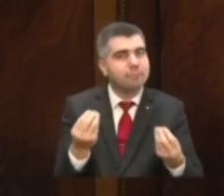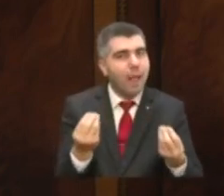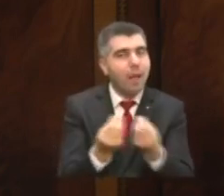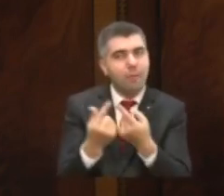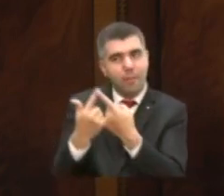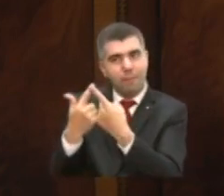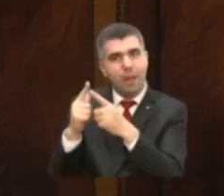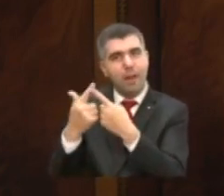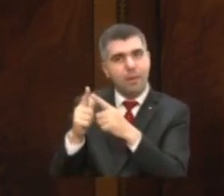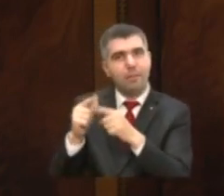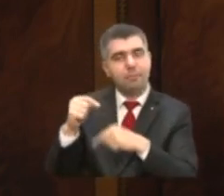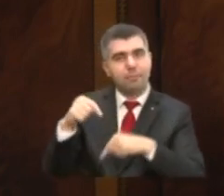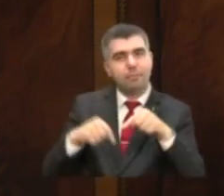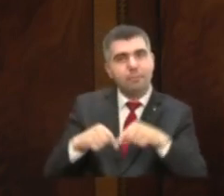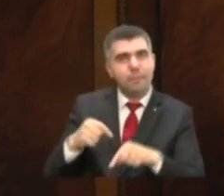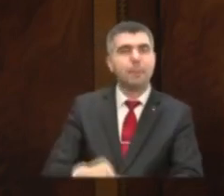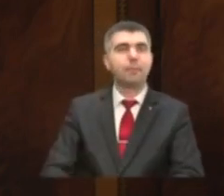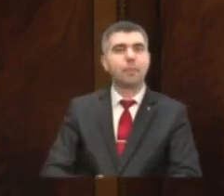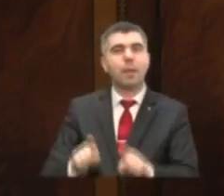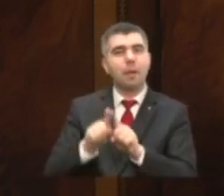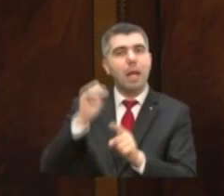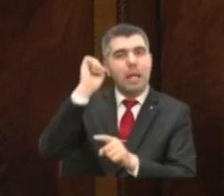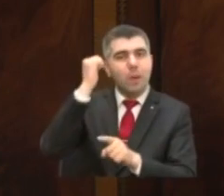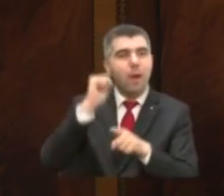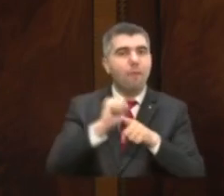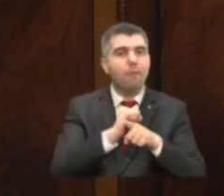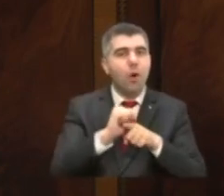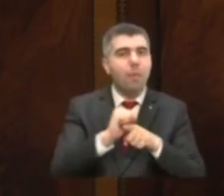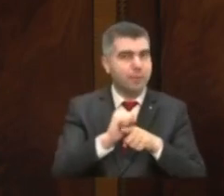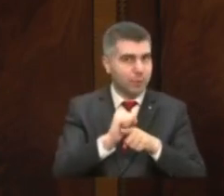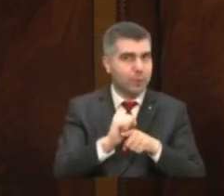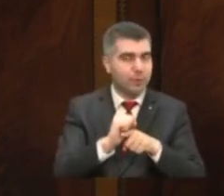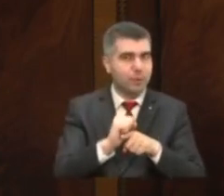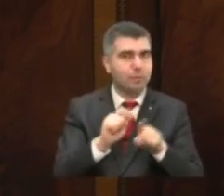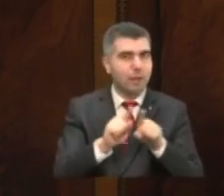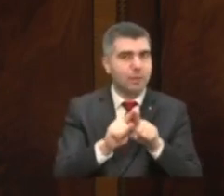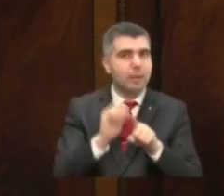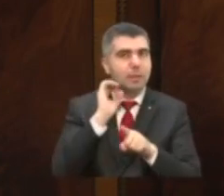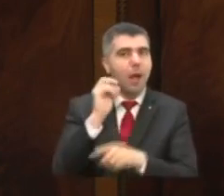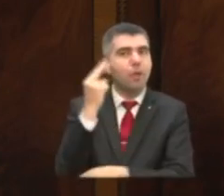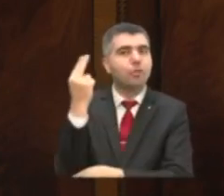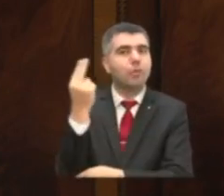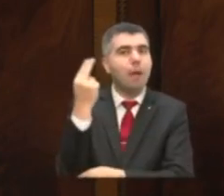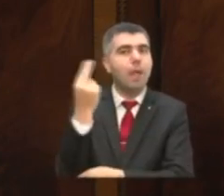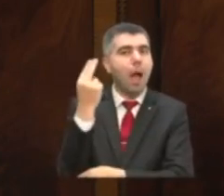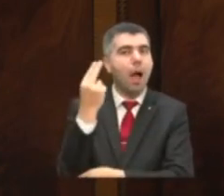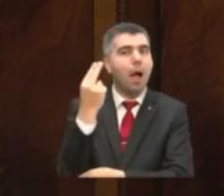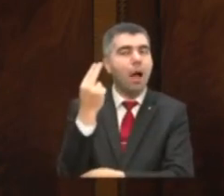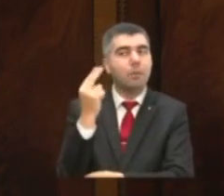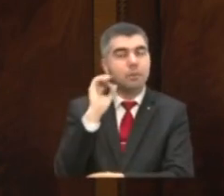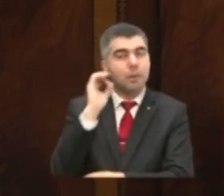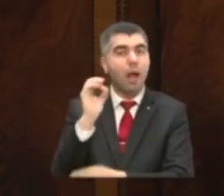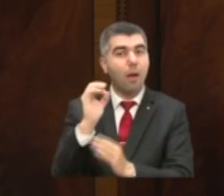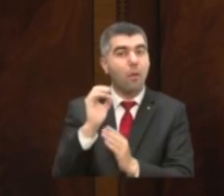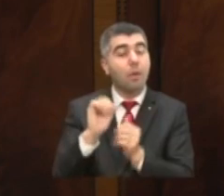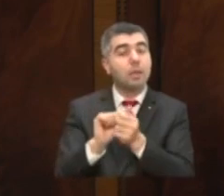غادي يتم إن شاء الله إحداث تكوين مهني بمراكز التكوين الرياضي وإحداث تخصصات بالتعليم العالي